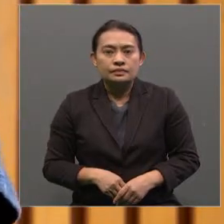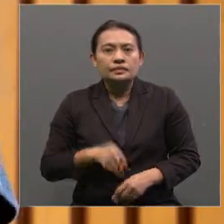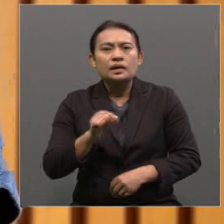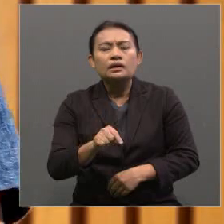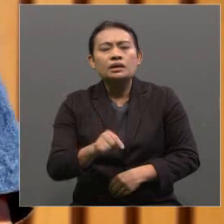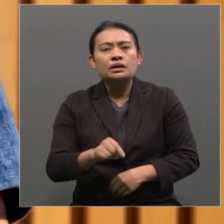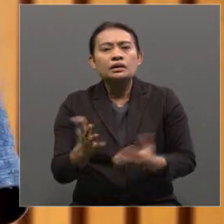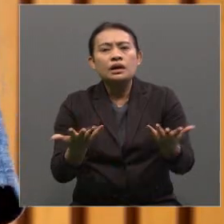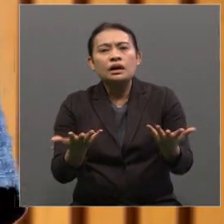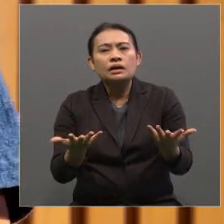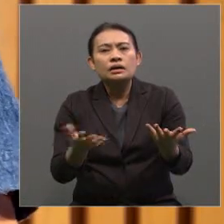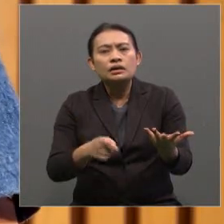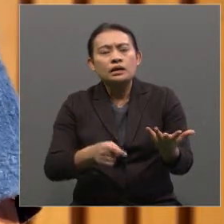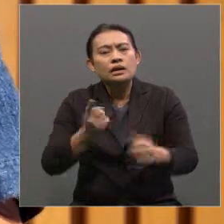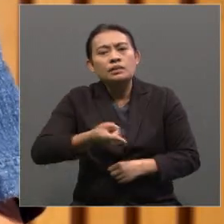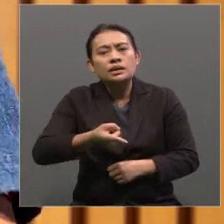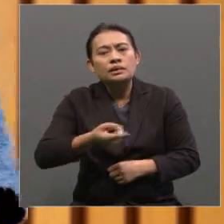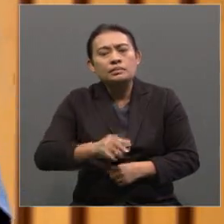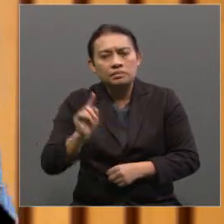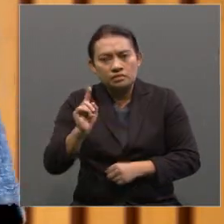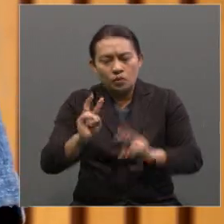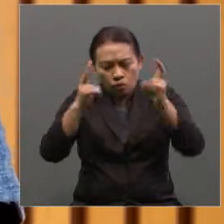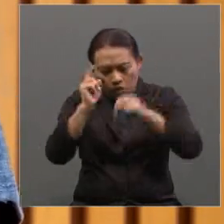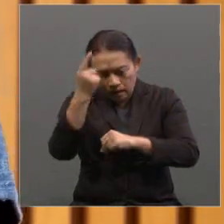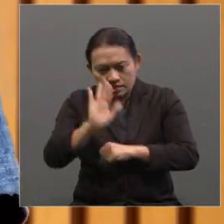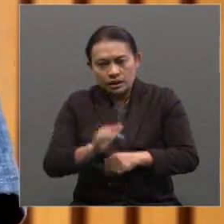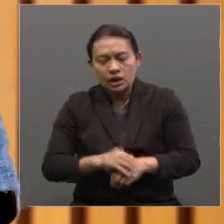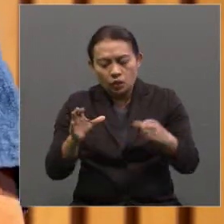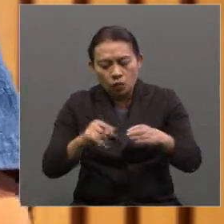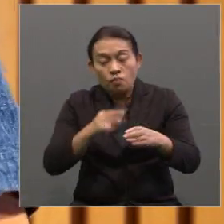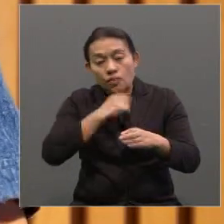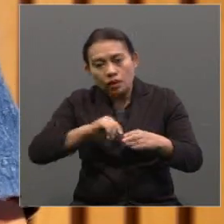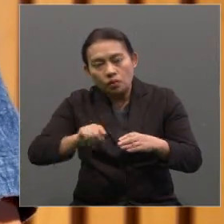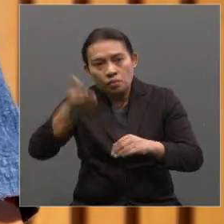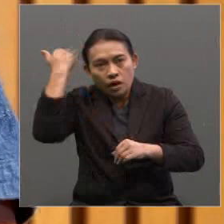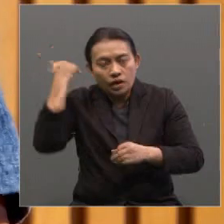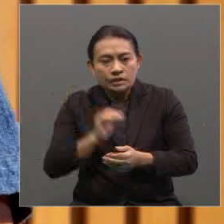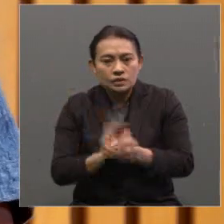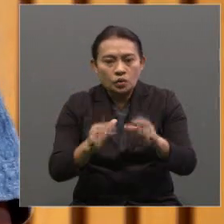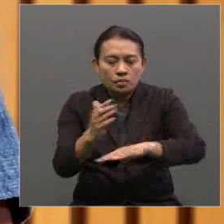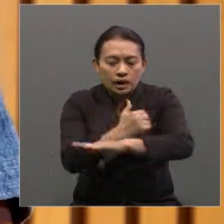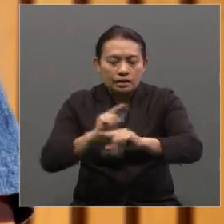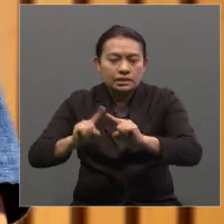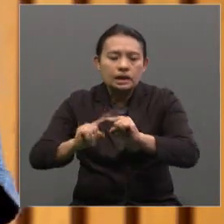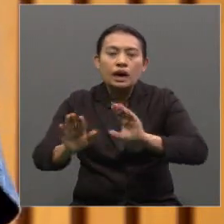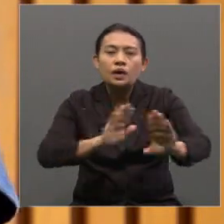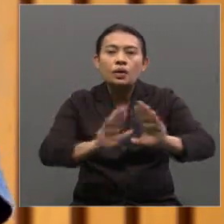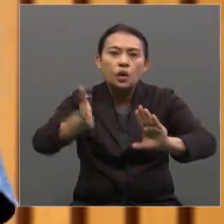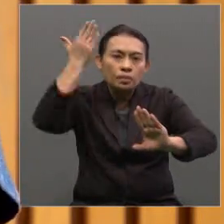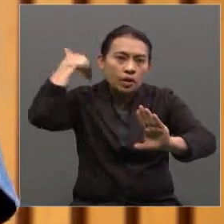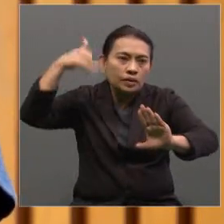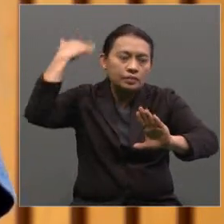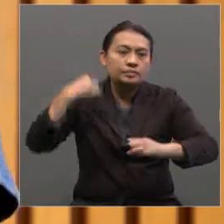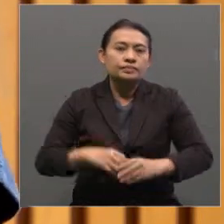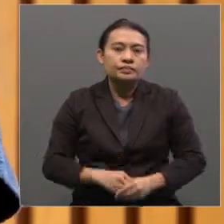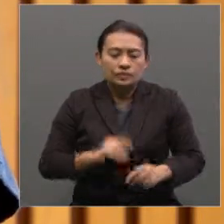องใหม่นะครับจริงๆแล้วเนี่ยนักปรัชญาการเมืองรุ่นเก่าๆนักคิดทางการเมืองและกันอันโตนิโอกรัมชีเนี่ยก็เคย